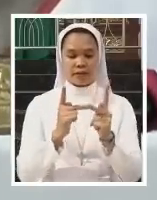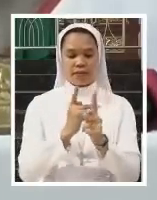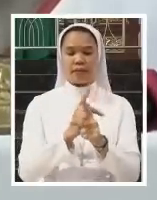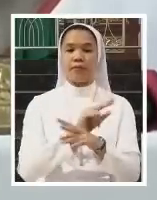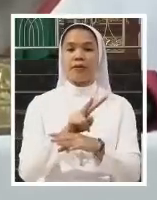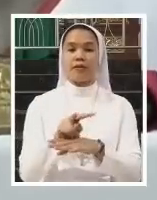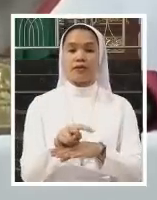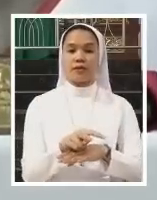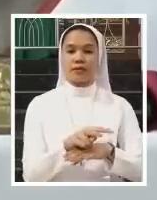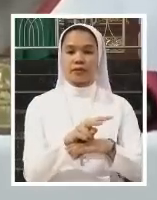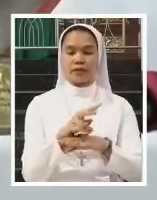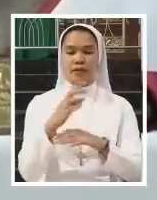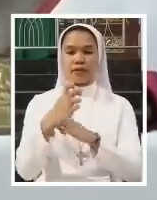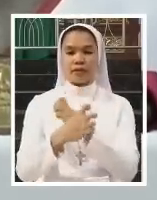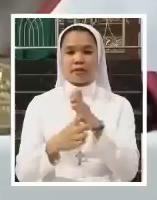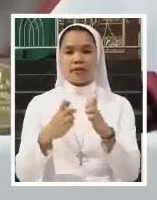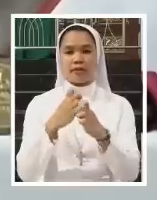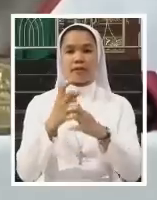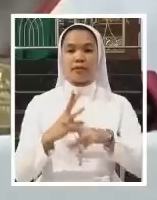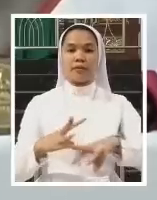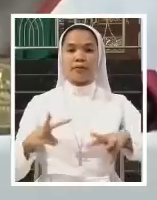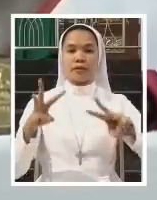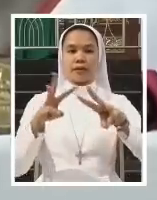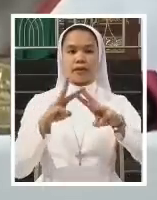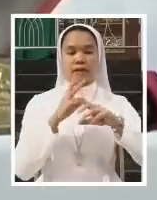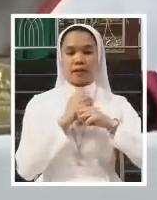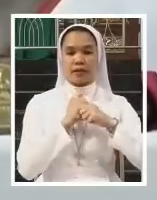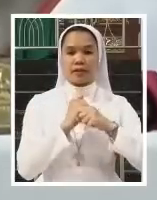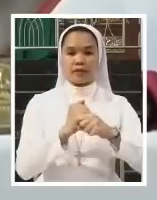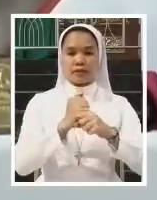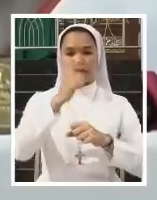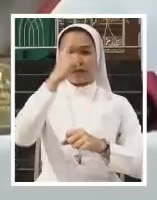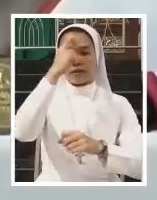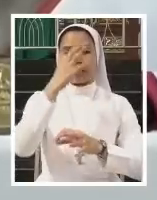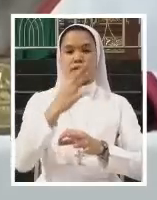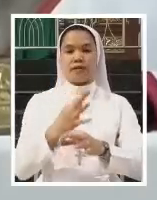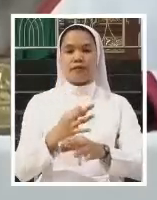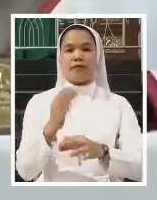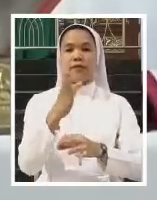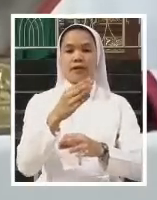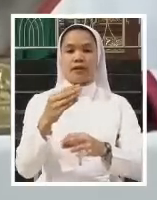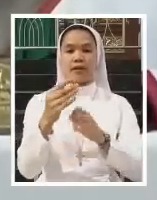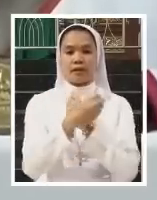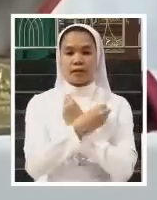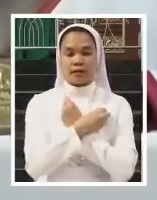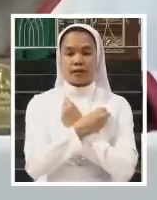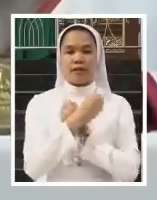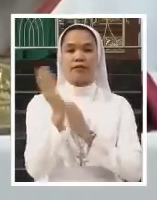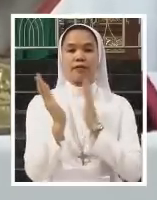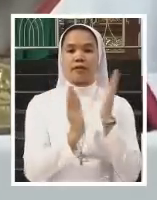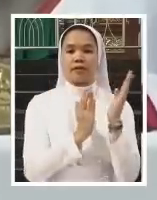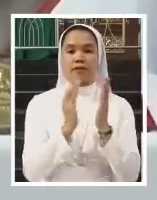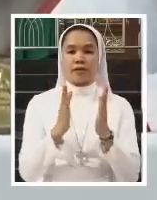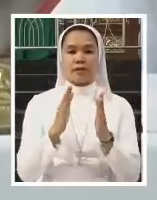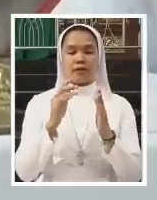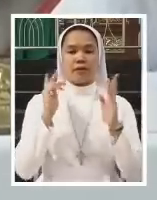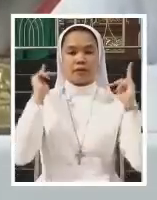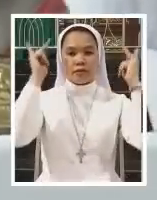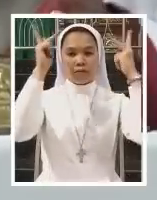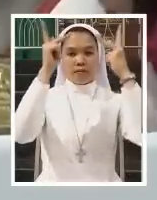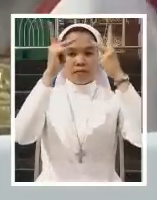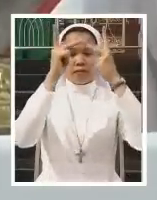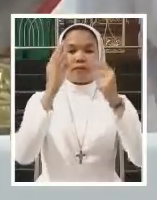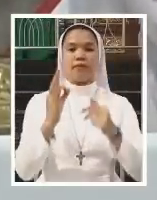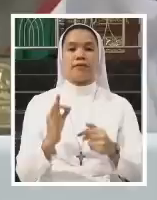daga, mapagkanig ko ang magsarig sa pagtubod asin pagkamot, kay bakan sa imong surugoon si Francisco, sa